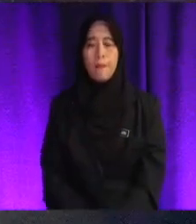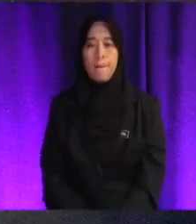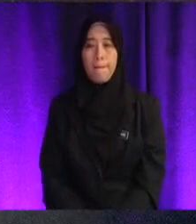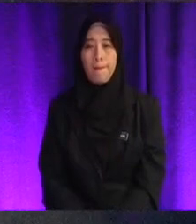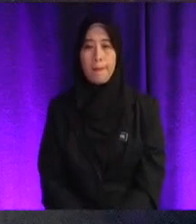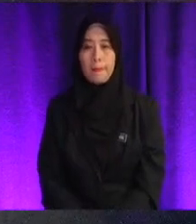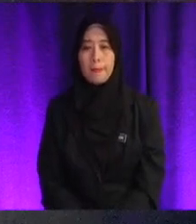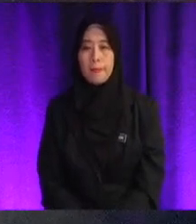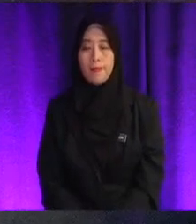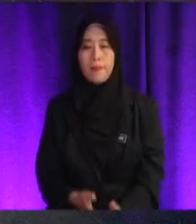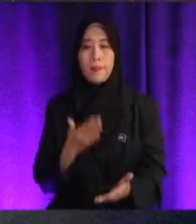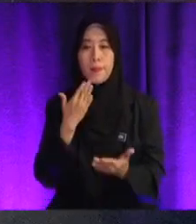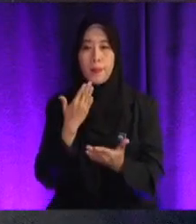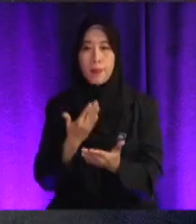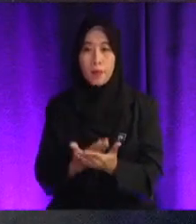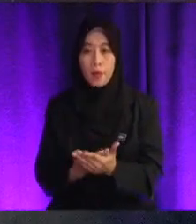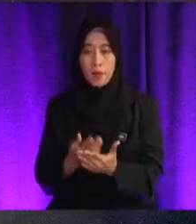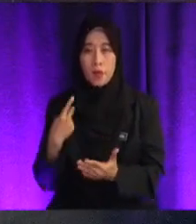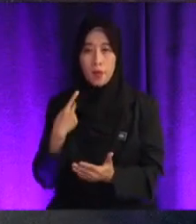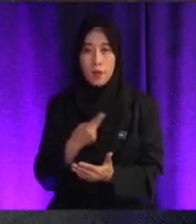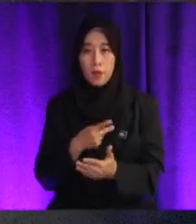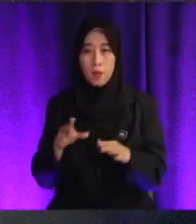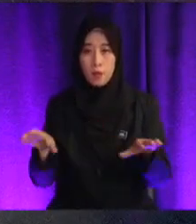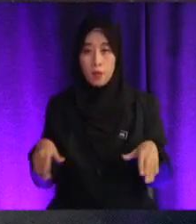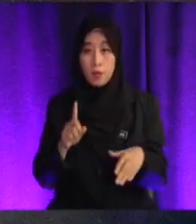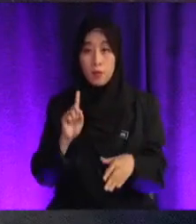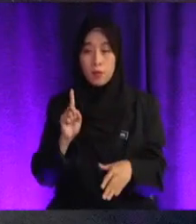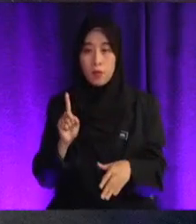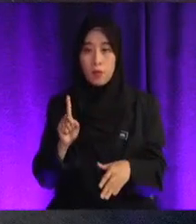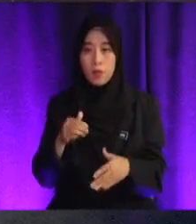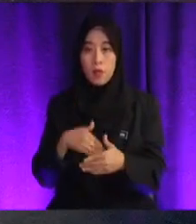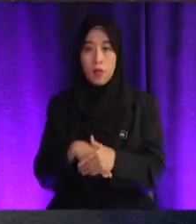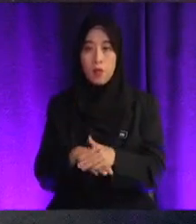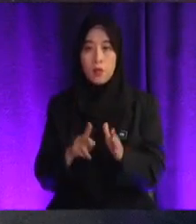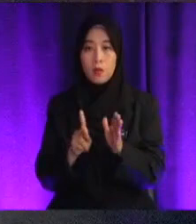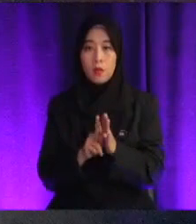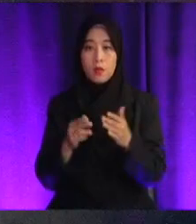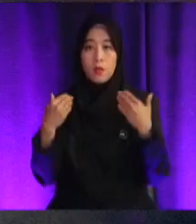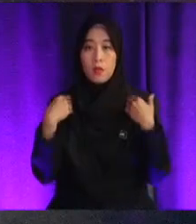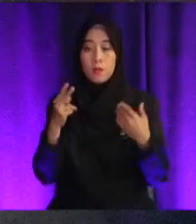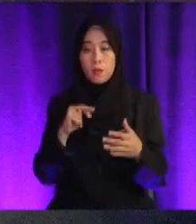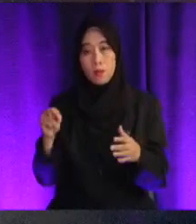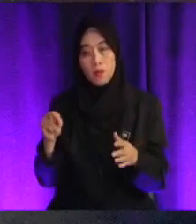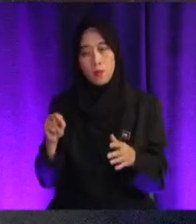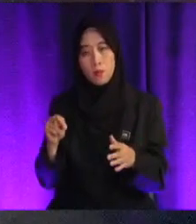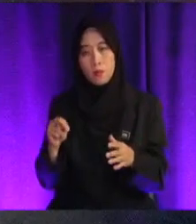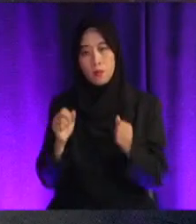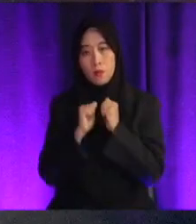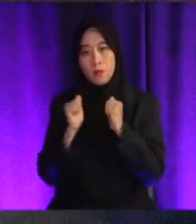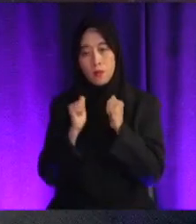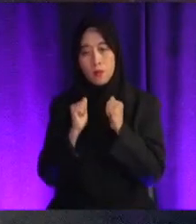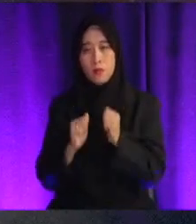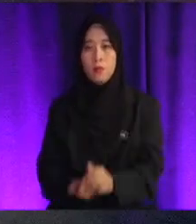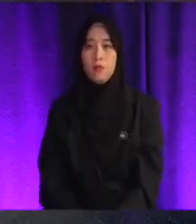Okey. Baik. Jadi kita gunakan yang mana? Yang ini, cikgu? Yang itulah sebab dah dalam keadaan sejuk. Okey, murid perlu pastikan dalam keadaan sejuk.